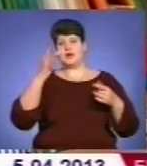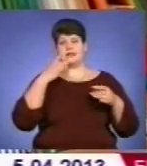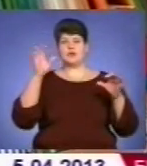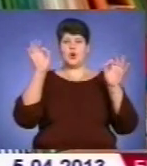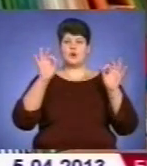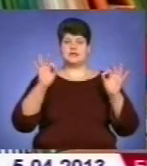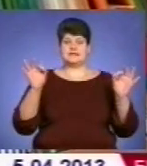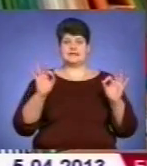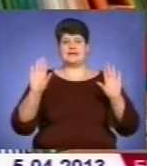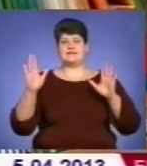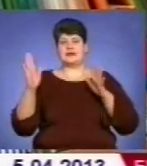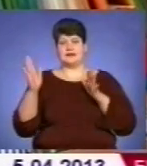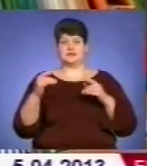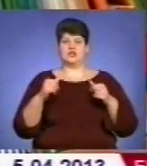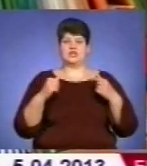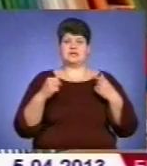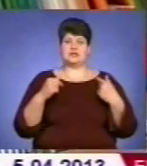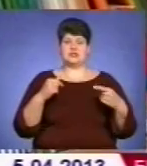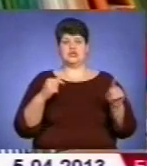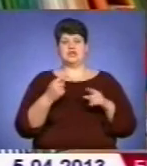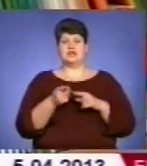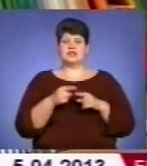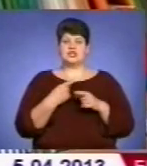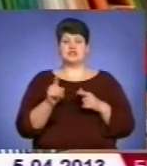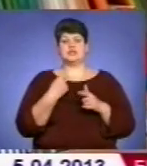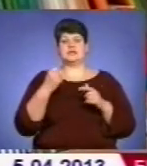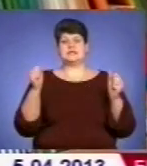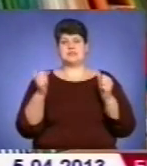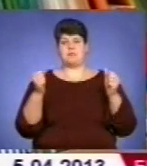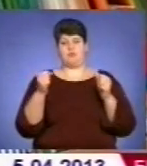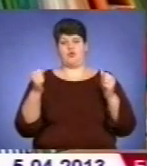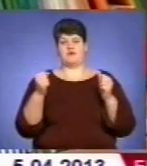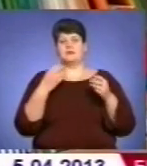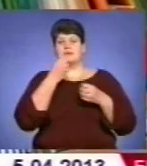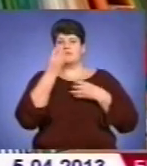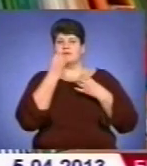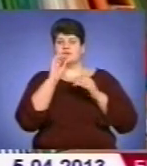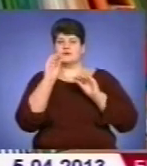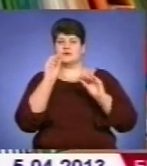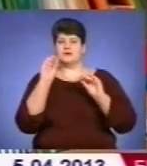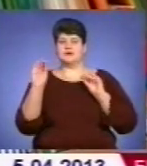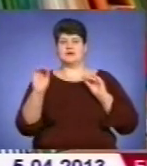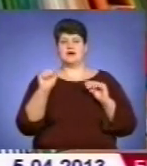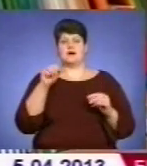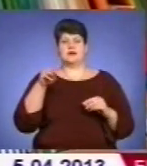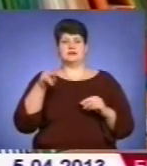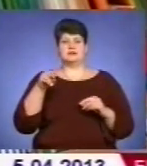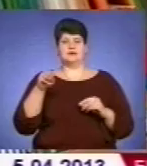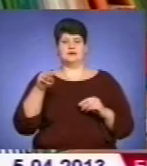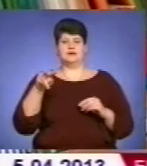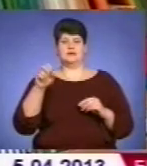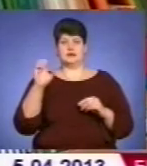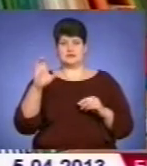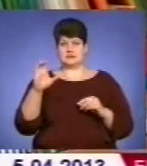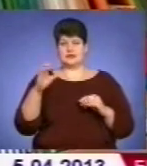скоріше, варіант, ніж зимовий, бо вони такі декоровані за допомогою квіток з атласу і